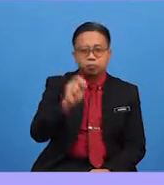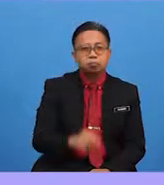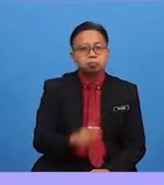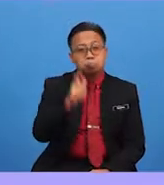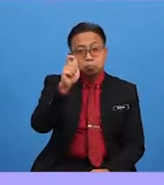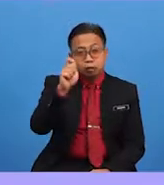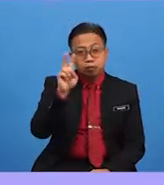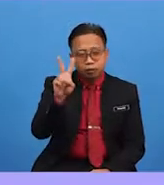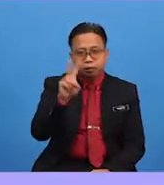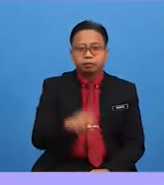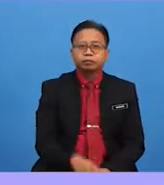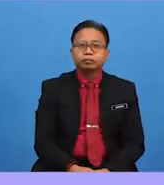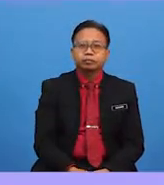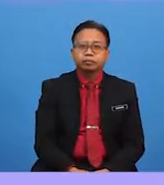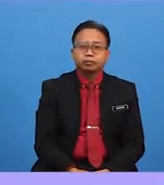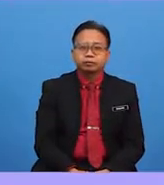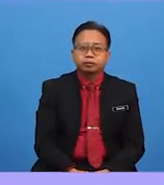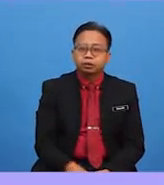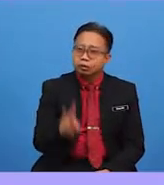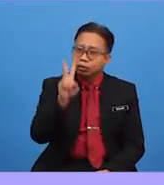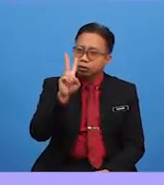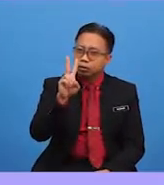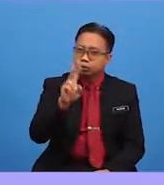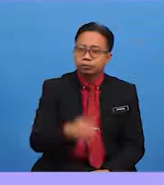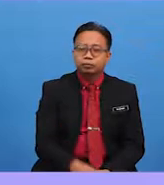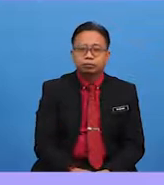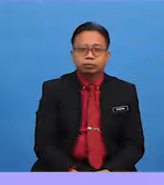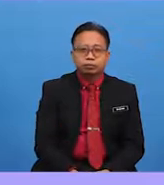Television. Perkataan yang kedua,